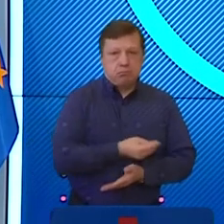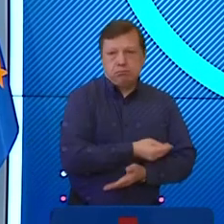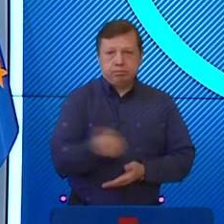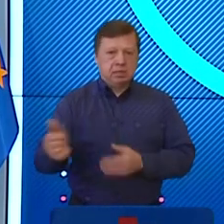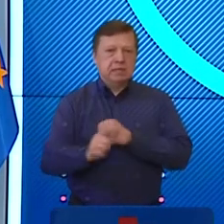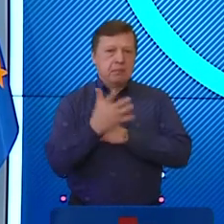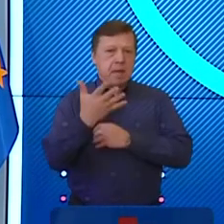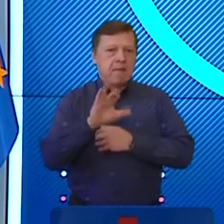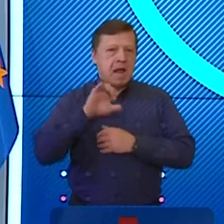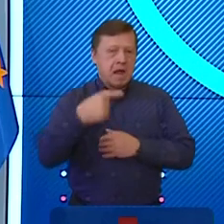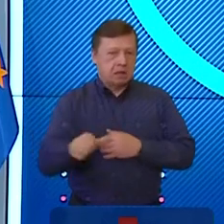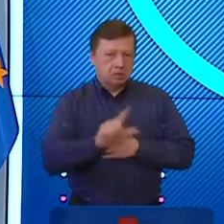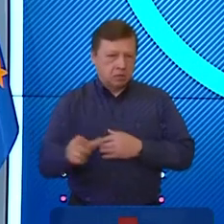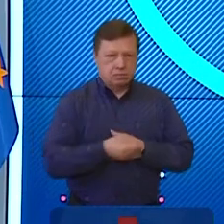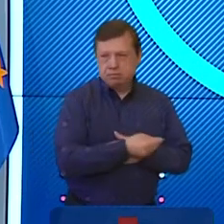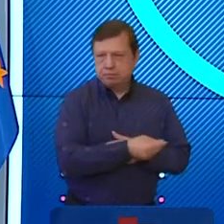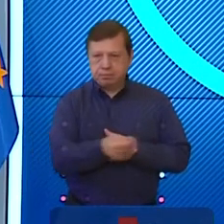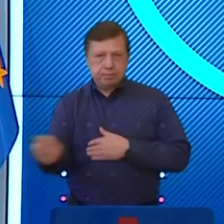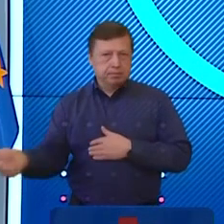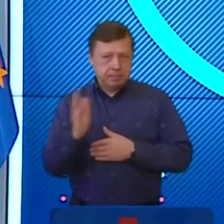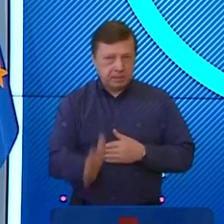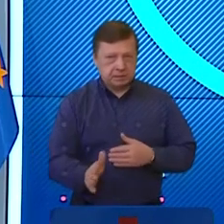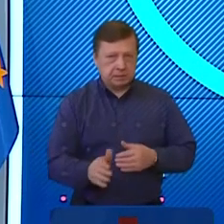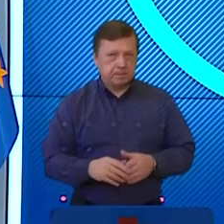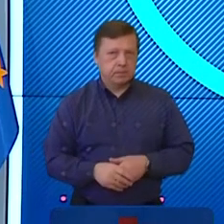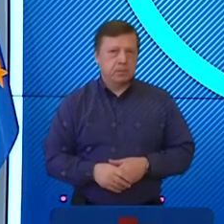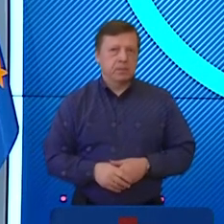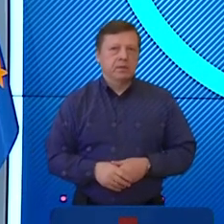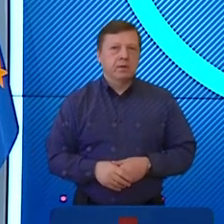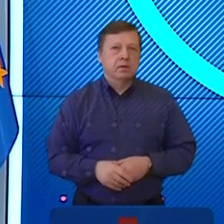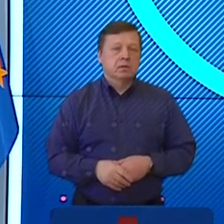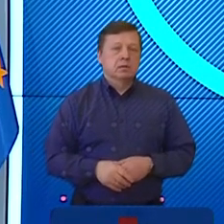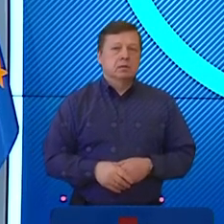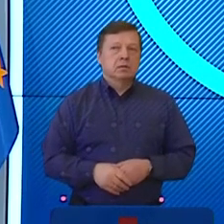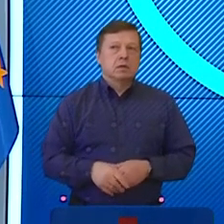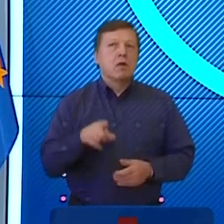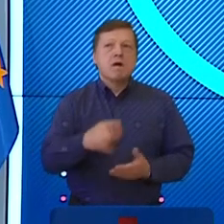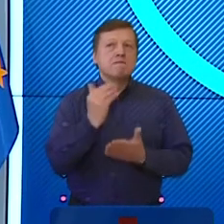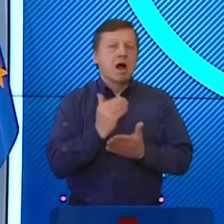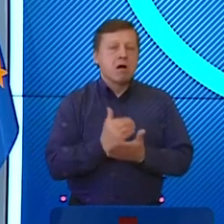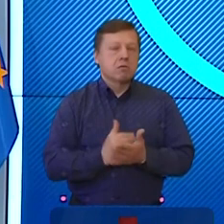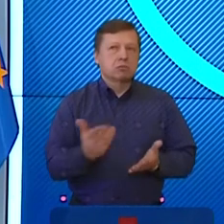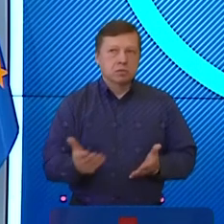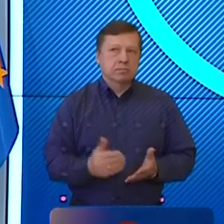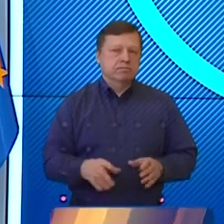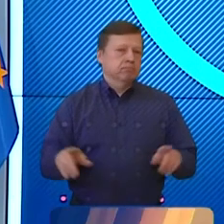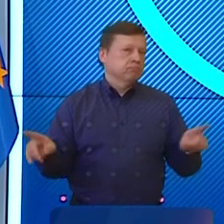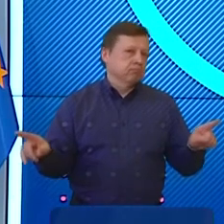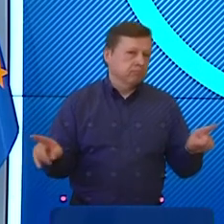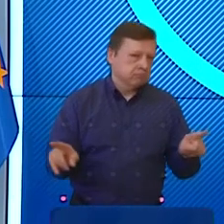75 miliardów złotych i będą to warunki takie, jakich do tej pory